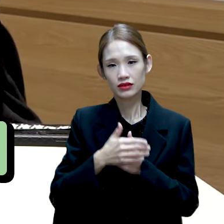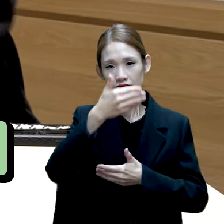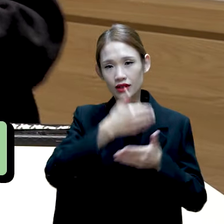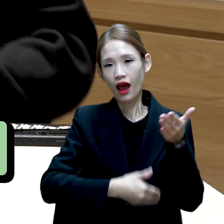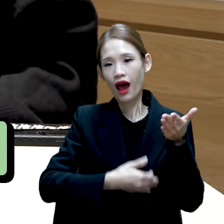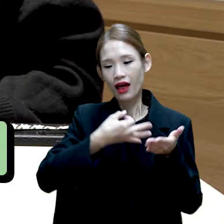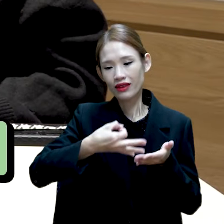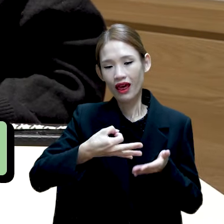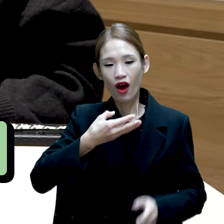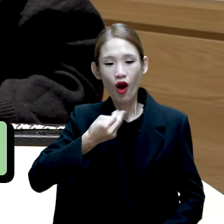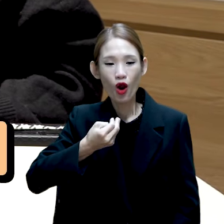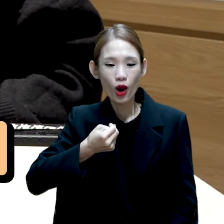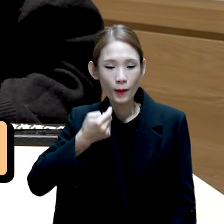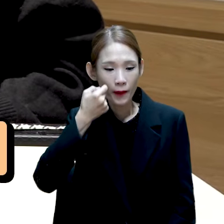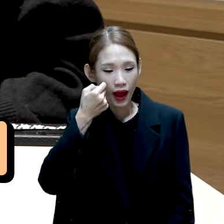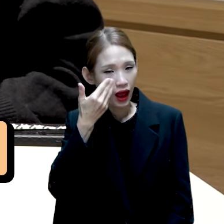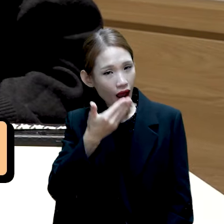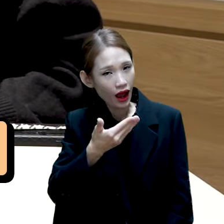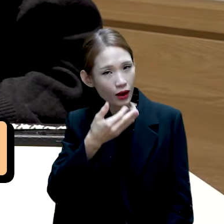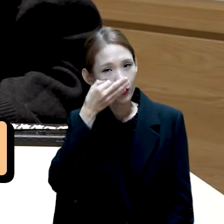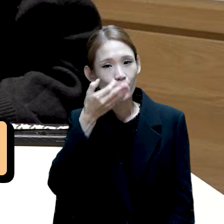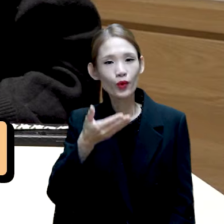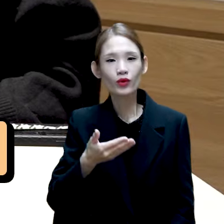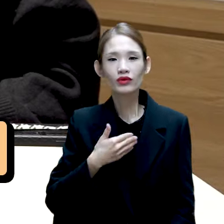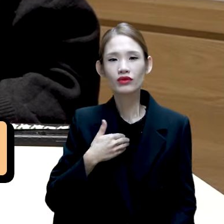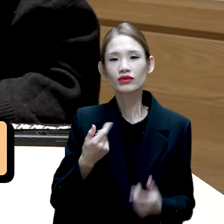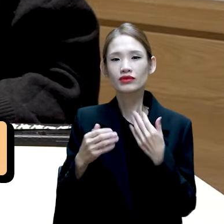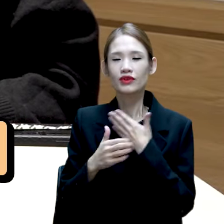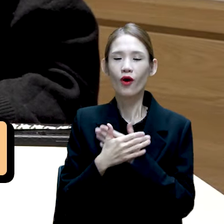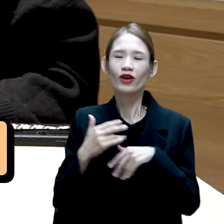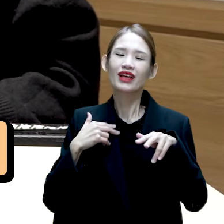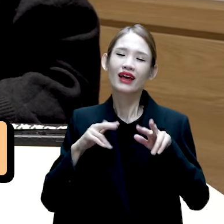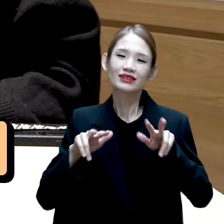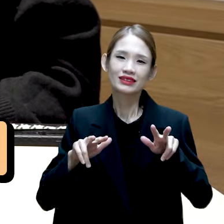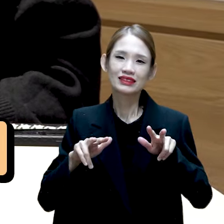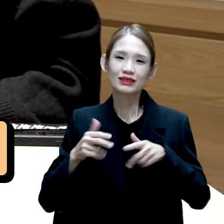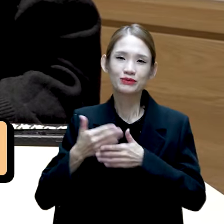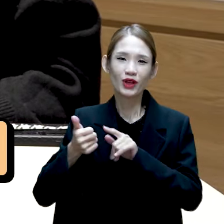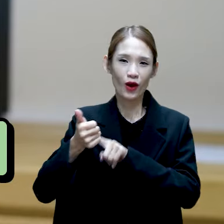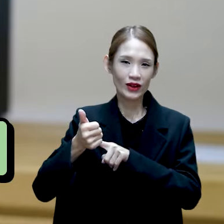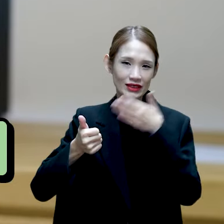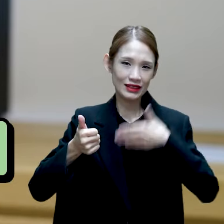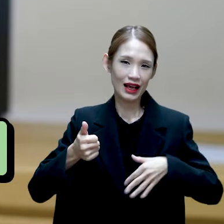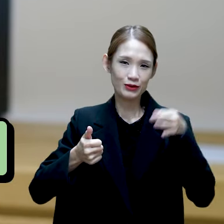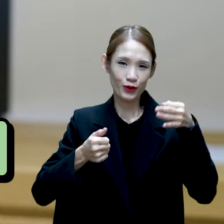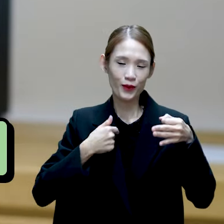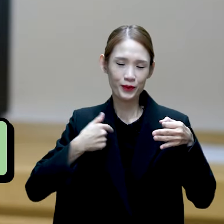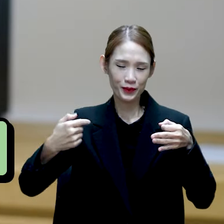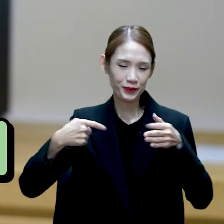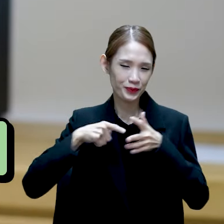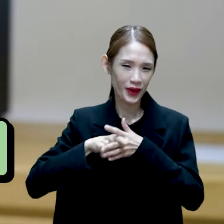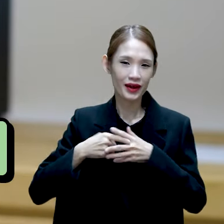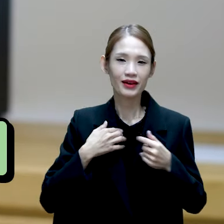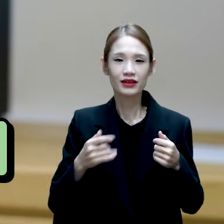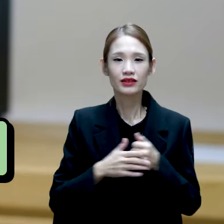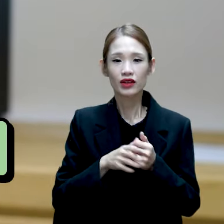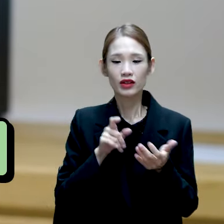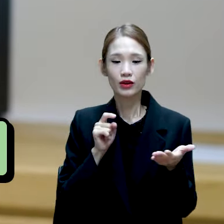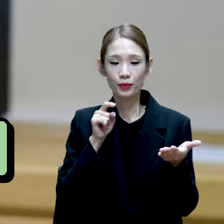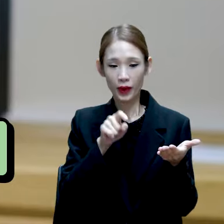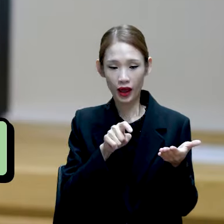있대? 이렇게 보여줘야 되는. 그래서 제가 지금 네. 우리 현학 씨 잔고를 다 확인을 하게 됐어요. 네. 그리고 접속을 하는 순간